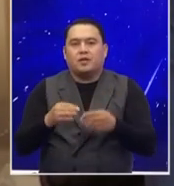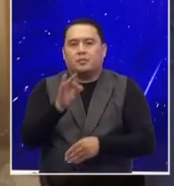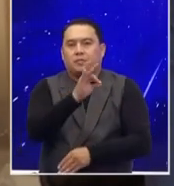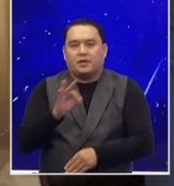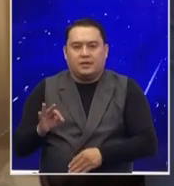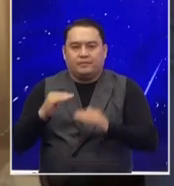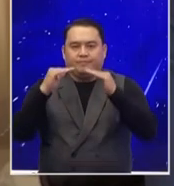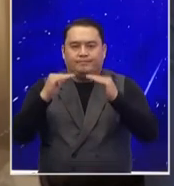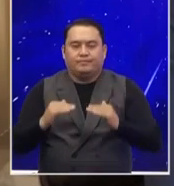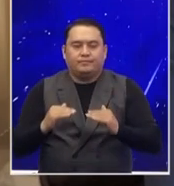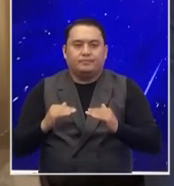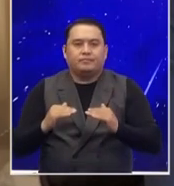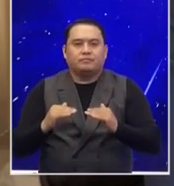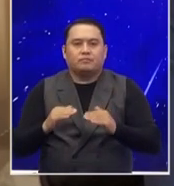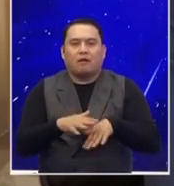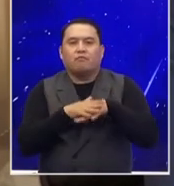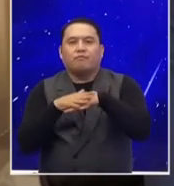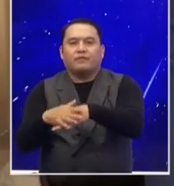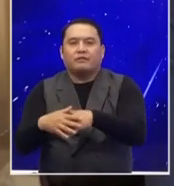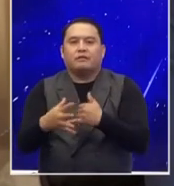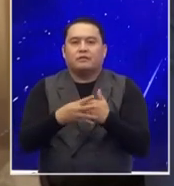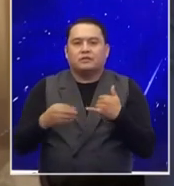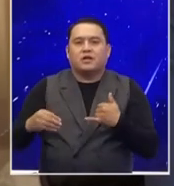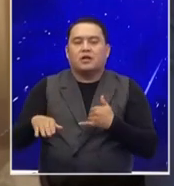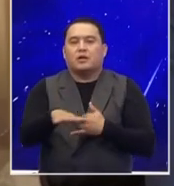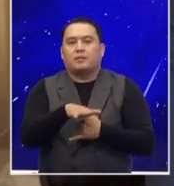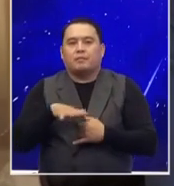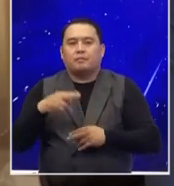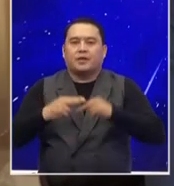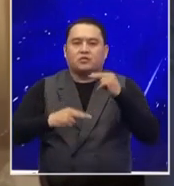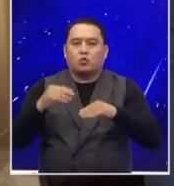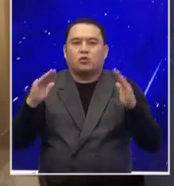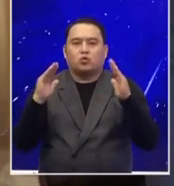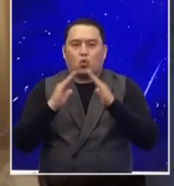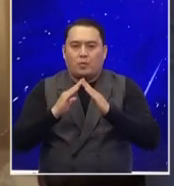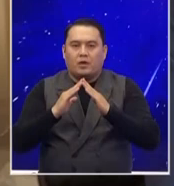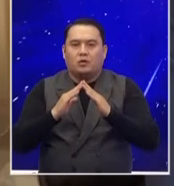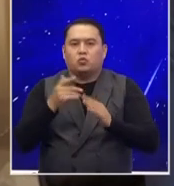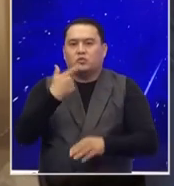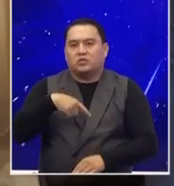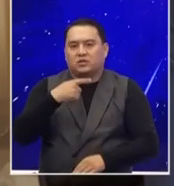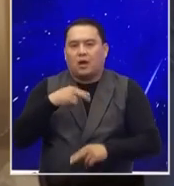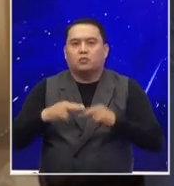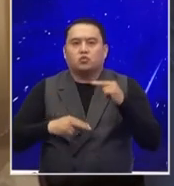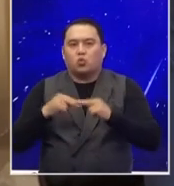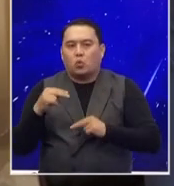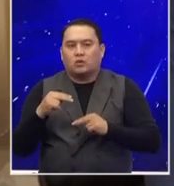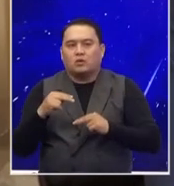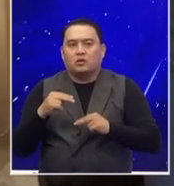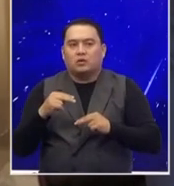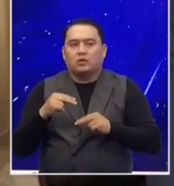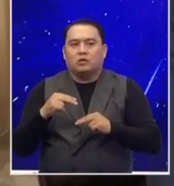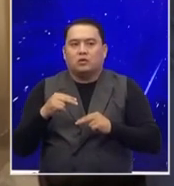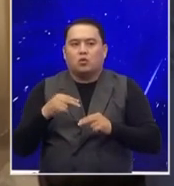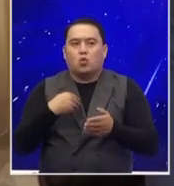проценты, выделены земли для постройки дома. Кто-то сам строил, кто-то нанимал,